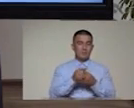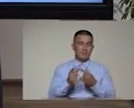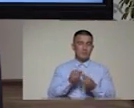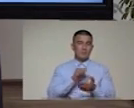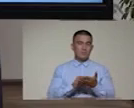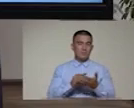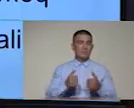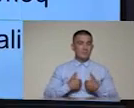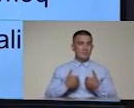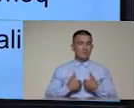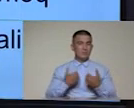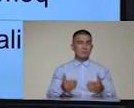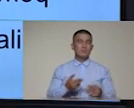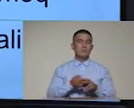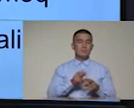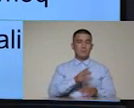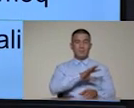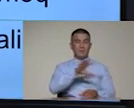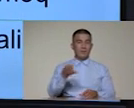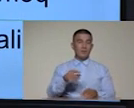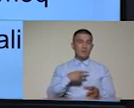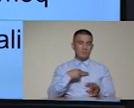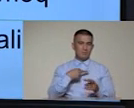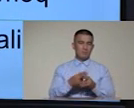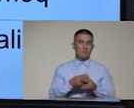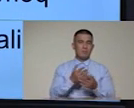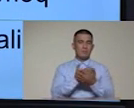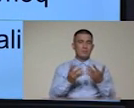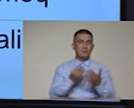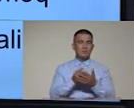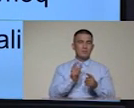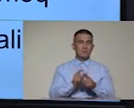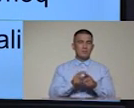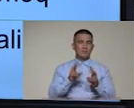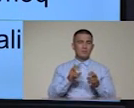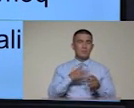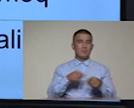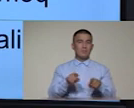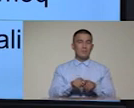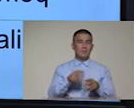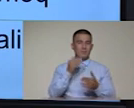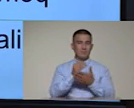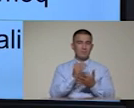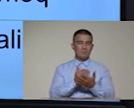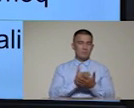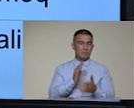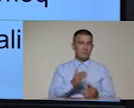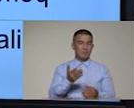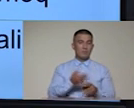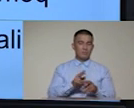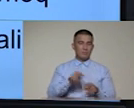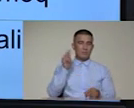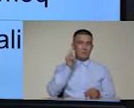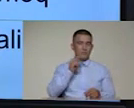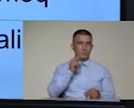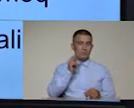qilamiz. Agar siz ham quyidagi berilgan so'zlarni xuddi shu tartibda yozib olsangiz,